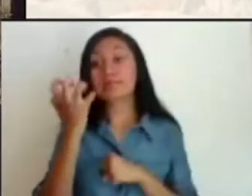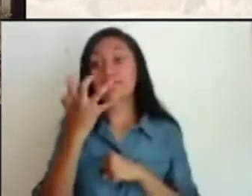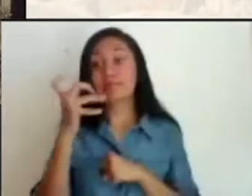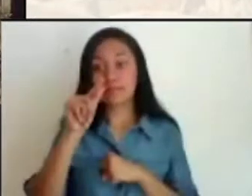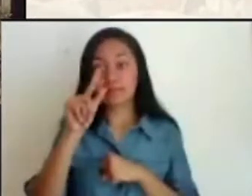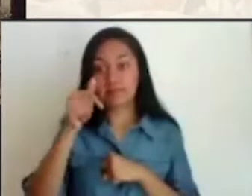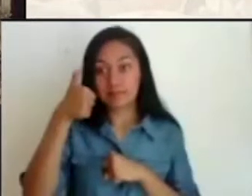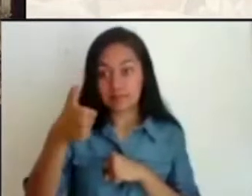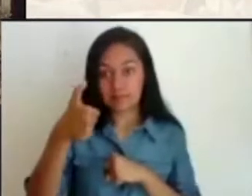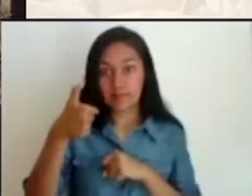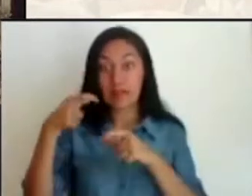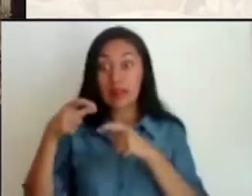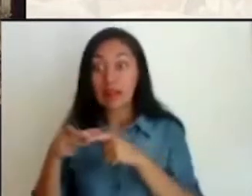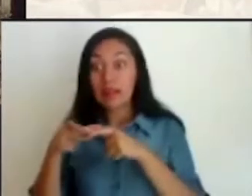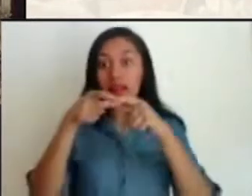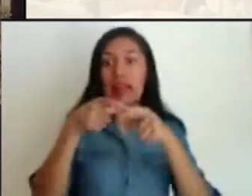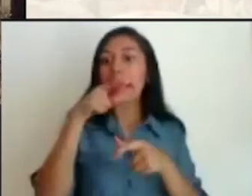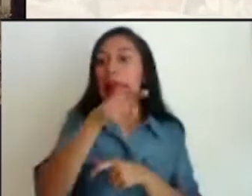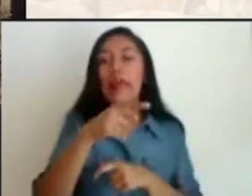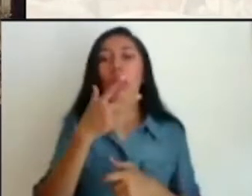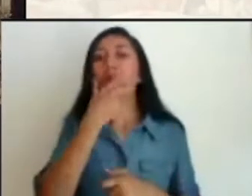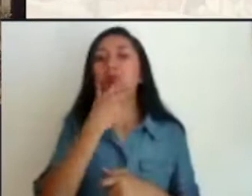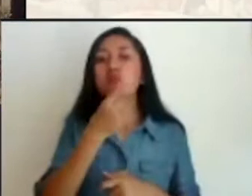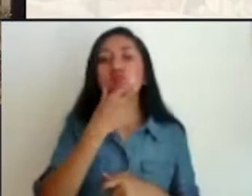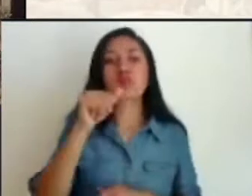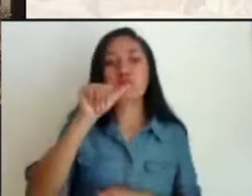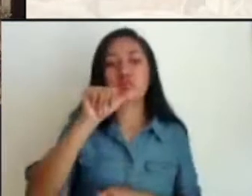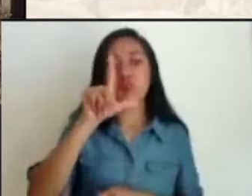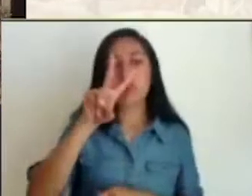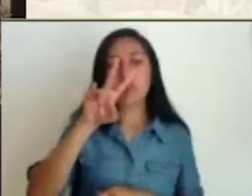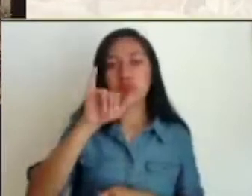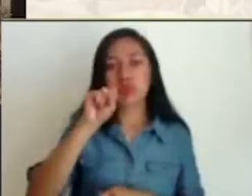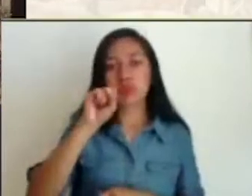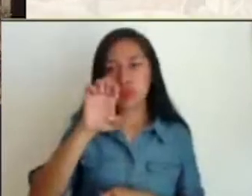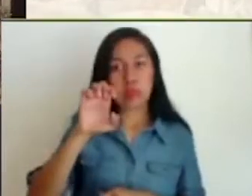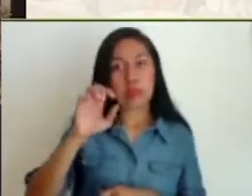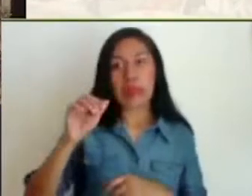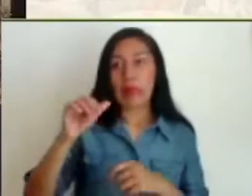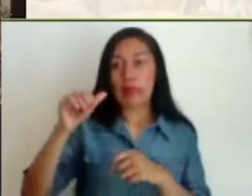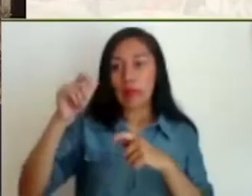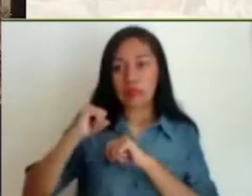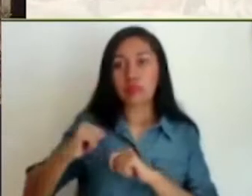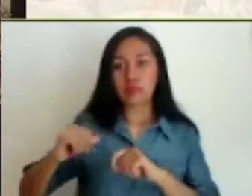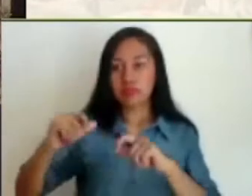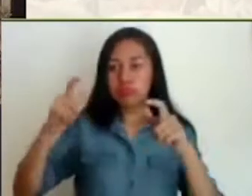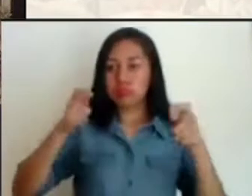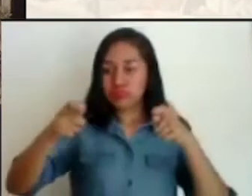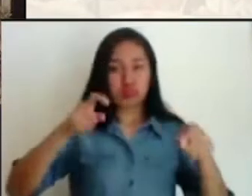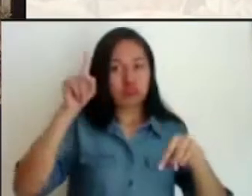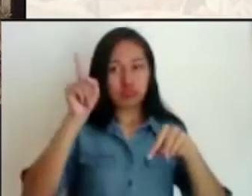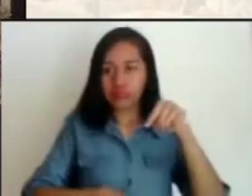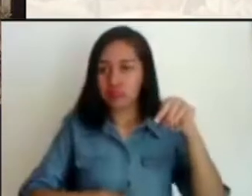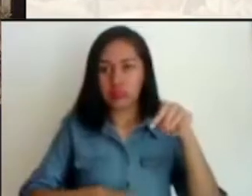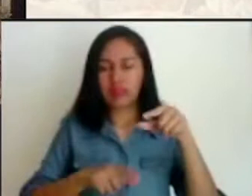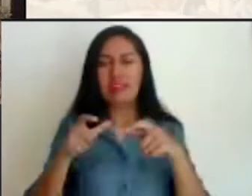penúltimo año de gobierno. Y se plantea que hubo una epidemia de peste si se analizan la cantidad de muertos